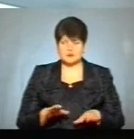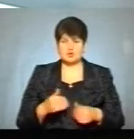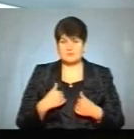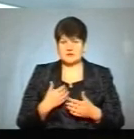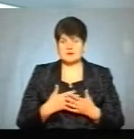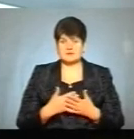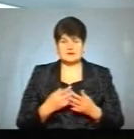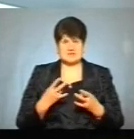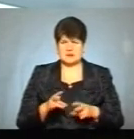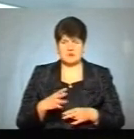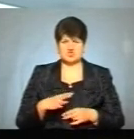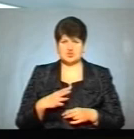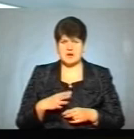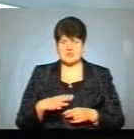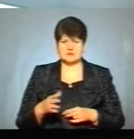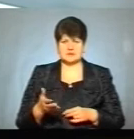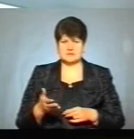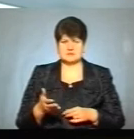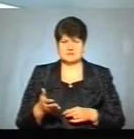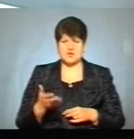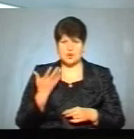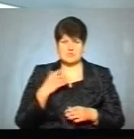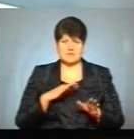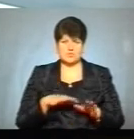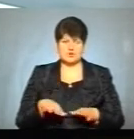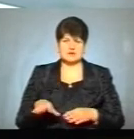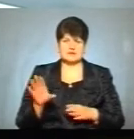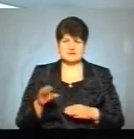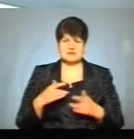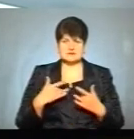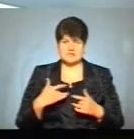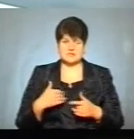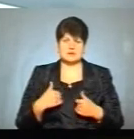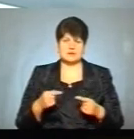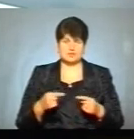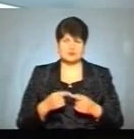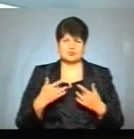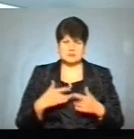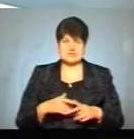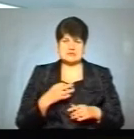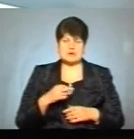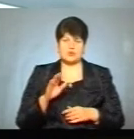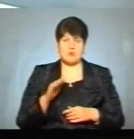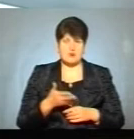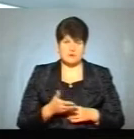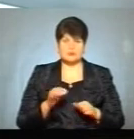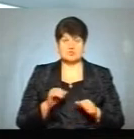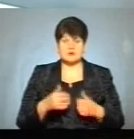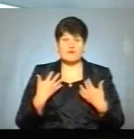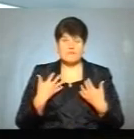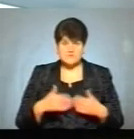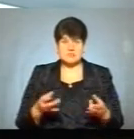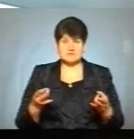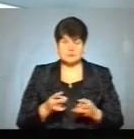мабуть, не варто чекати, поки, ну, вже пройде вся процедура вивільнення, і мене вже звільнять і скажуть до побачення. Можливо, варто вже йти